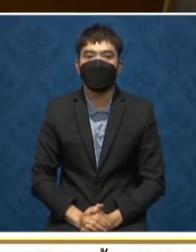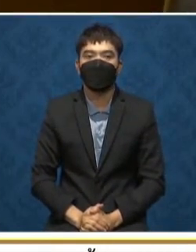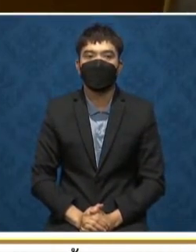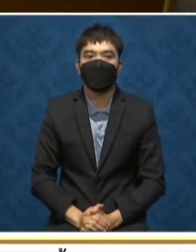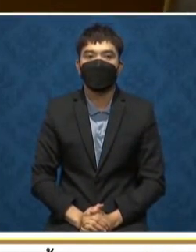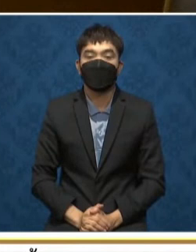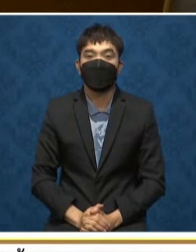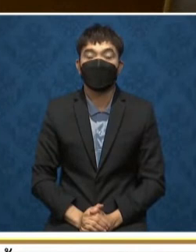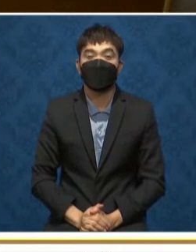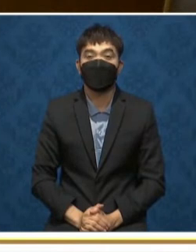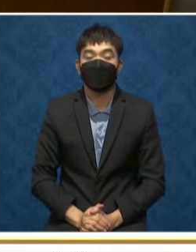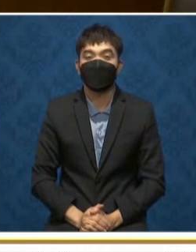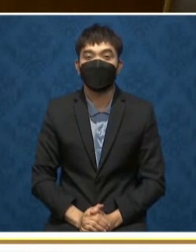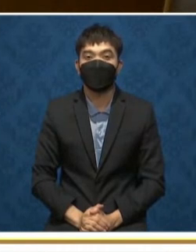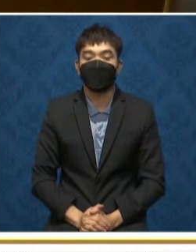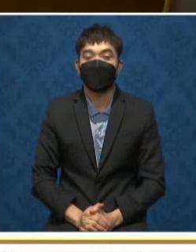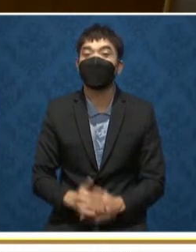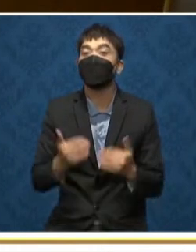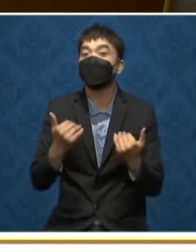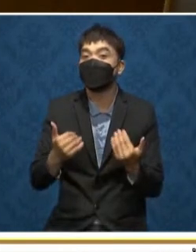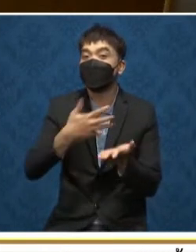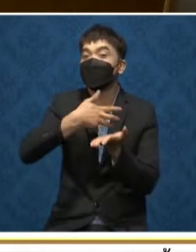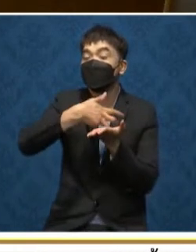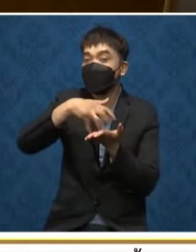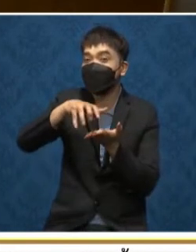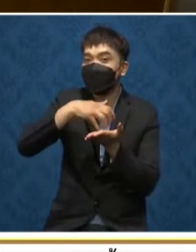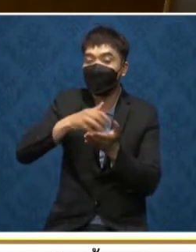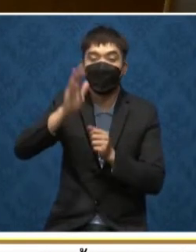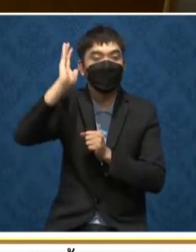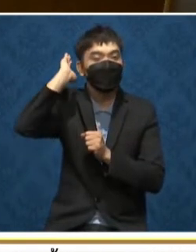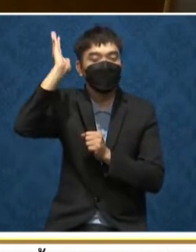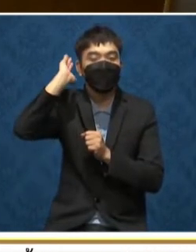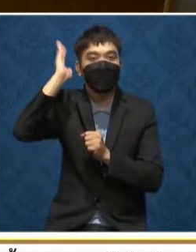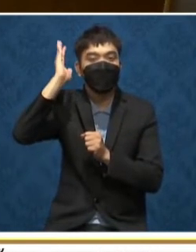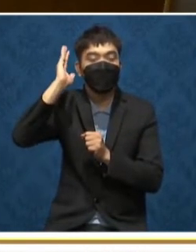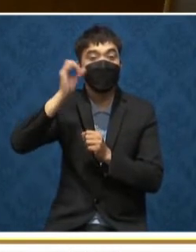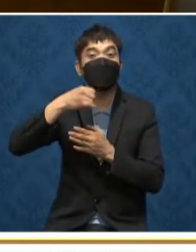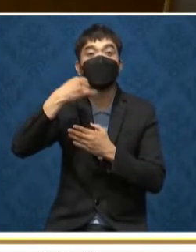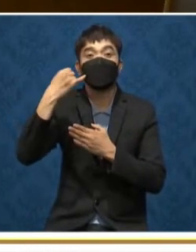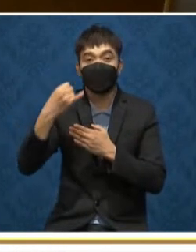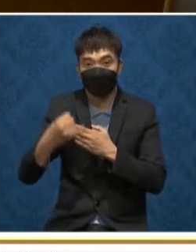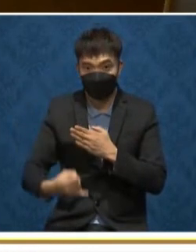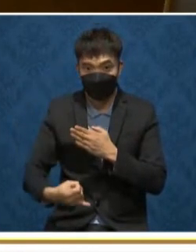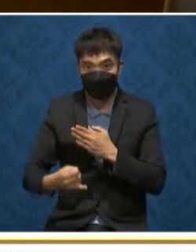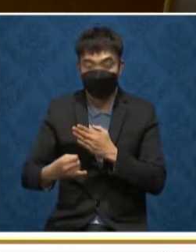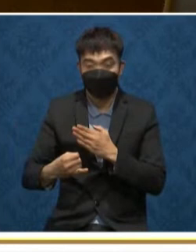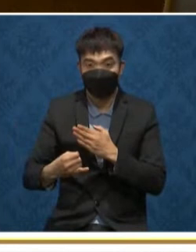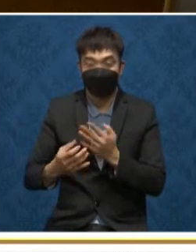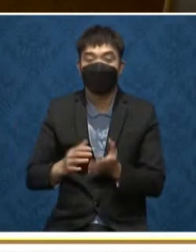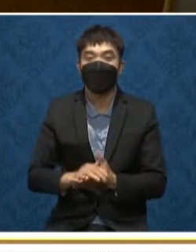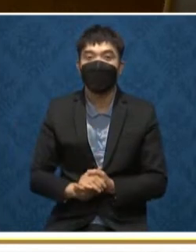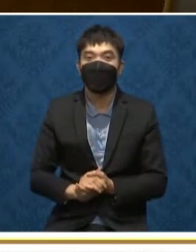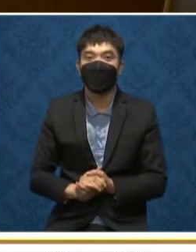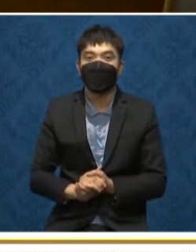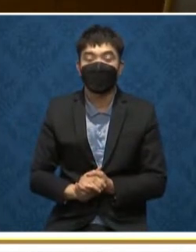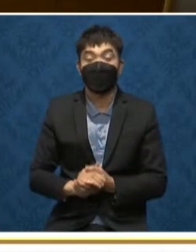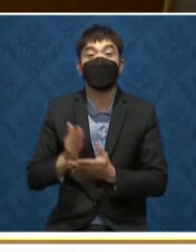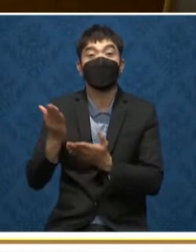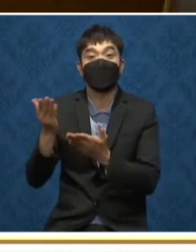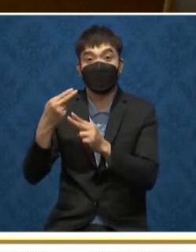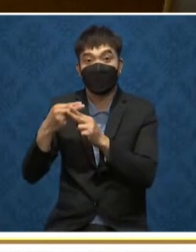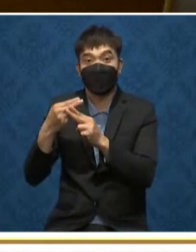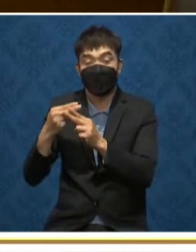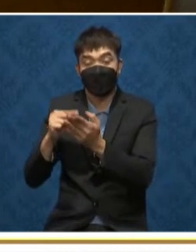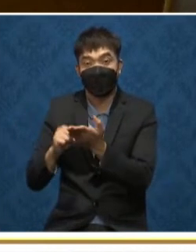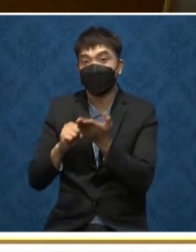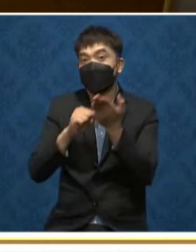ก็เป็นอันว่าการแสดงวิสัยทัศน์เสร็จสิ้นแล้วนะครับแล้วก็มีผู้เสนอชื่อ